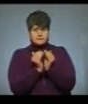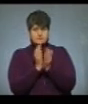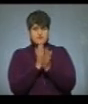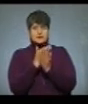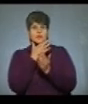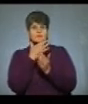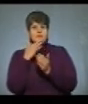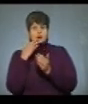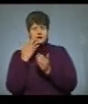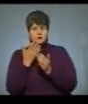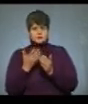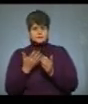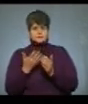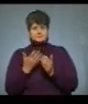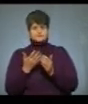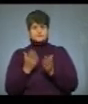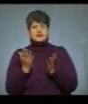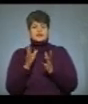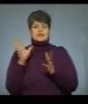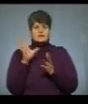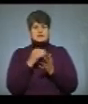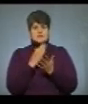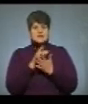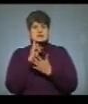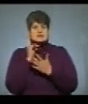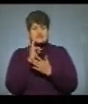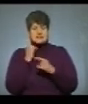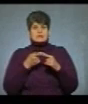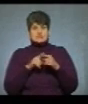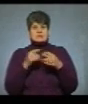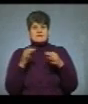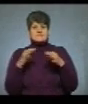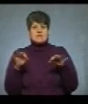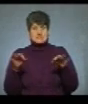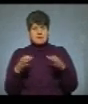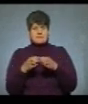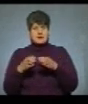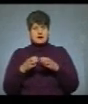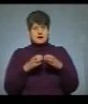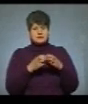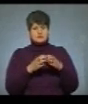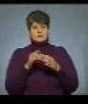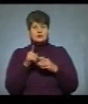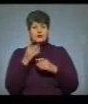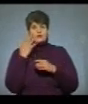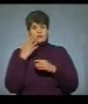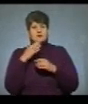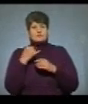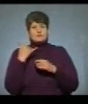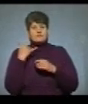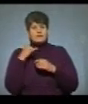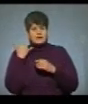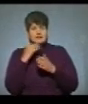багато, які всі є от зелені, то вони є вільні бригади. І тоді, коли поступає виклик, ми